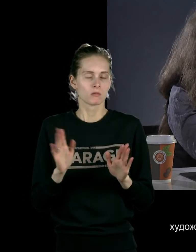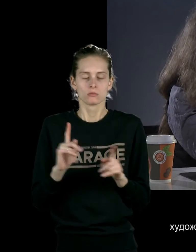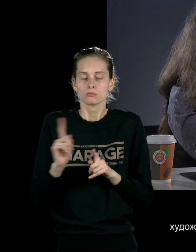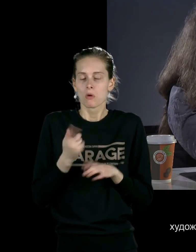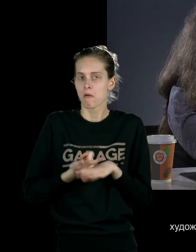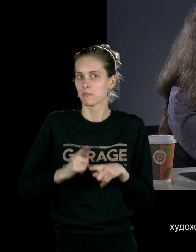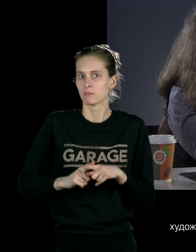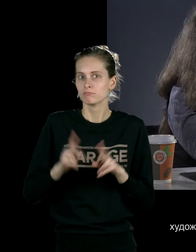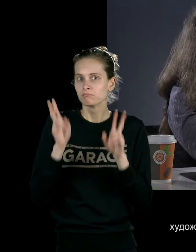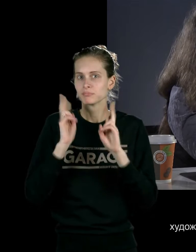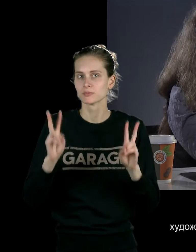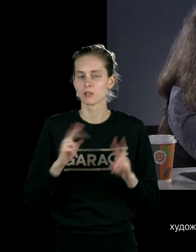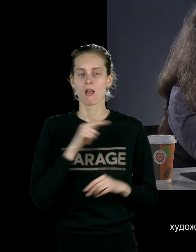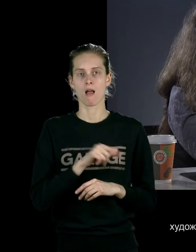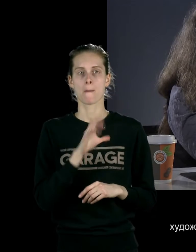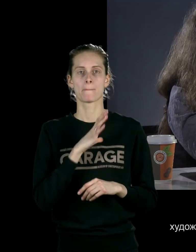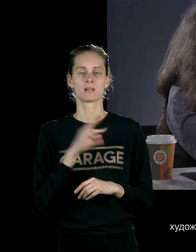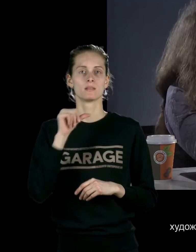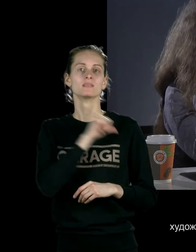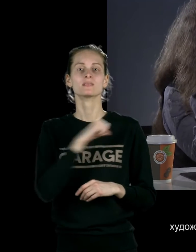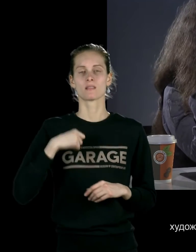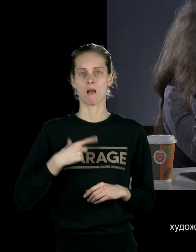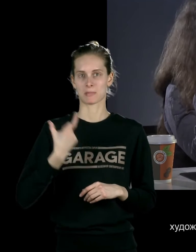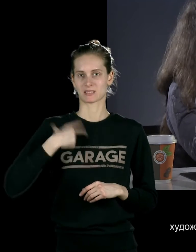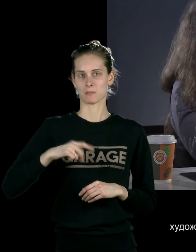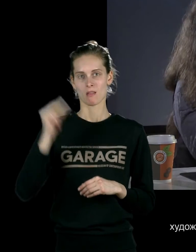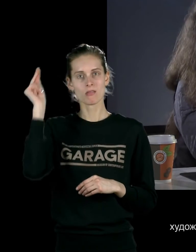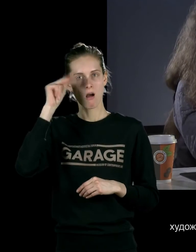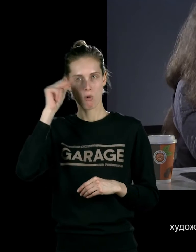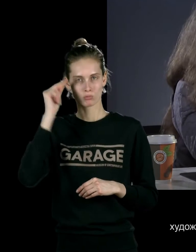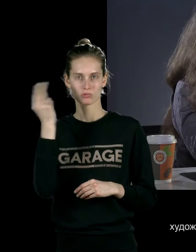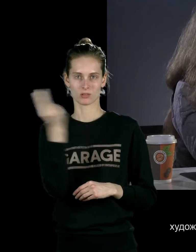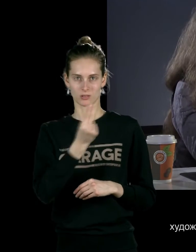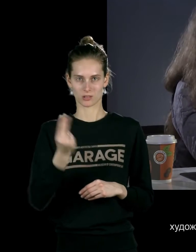самоучкой, он не получил не то что художественного образования, он толком не получил никакого